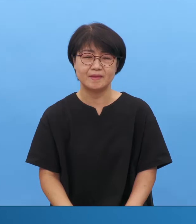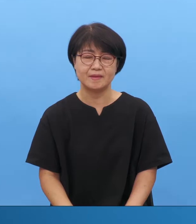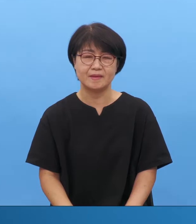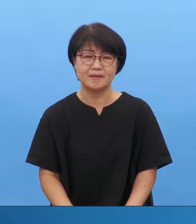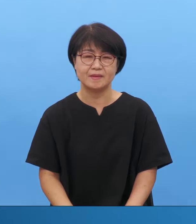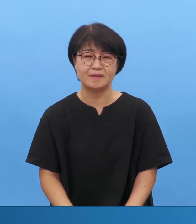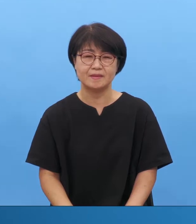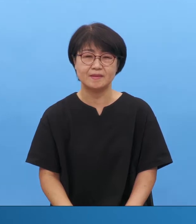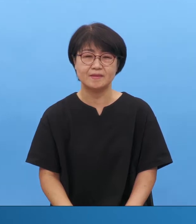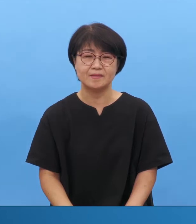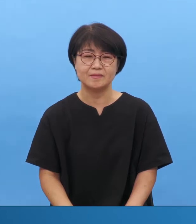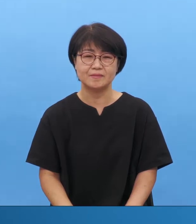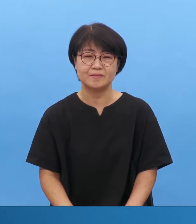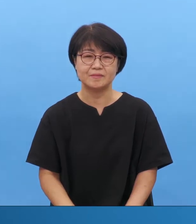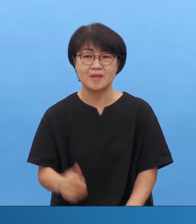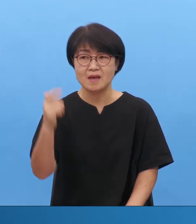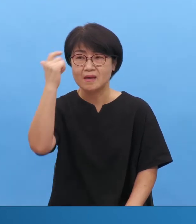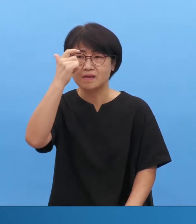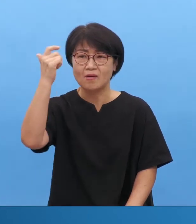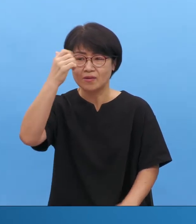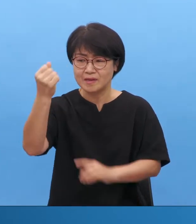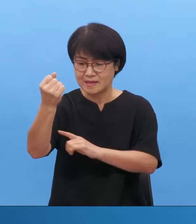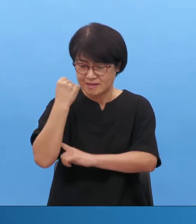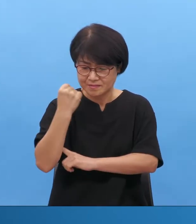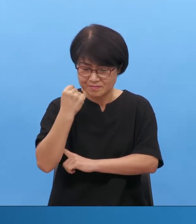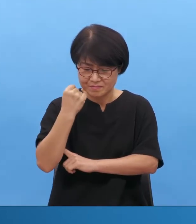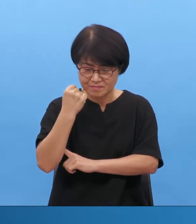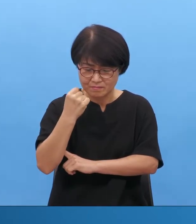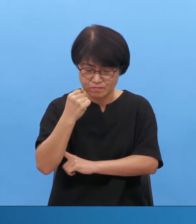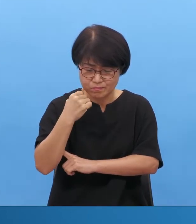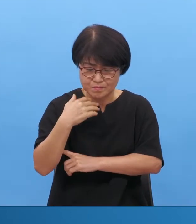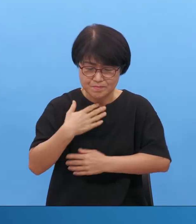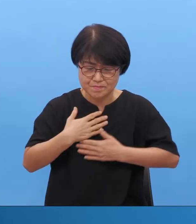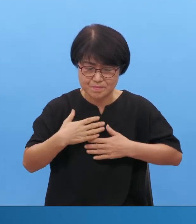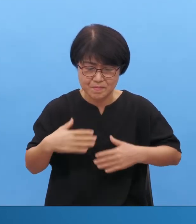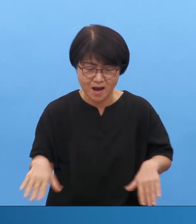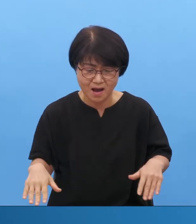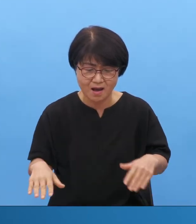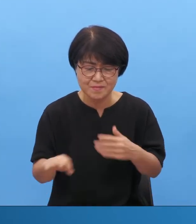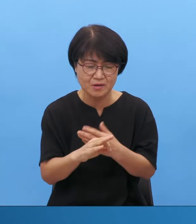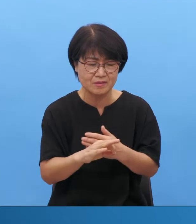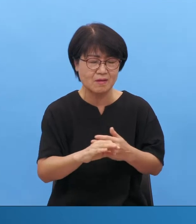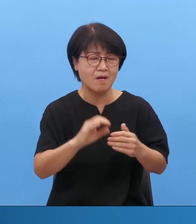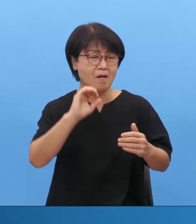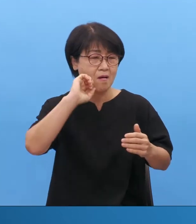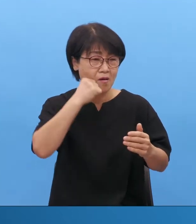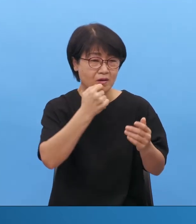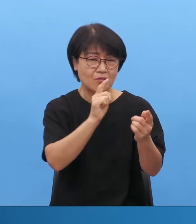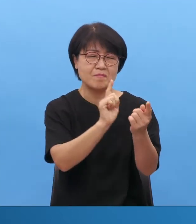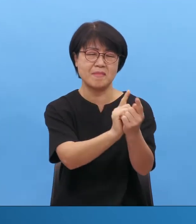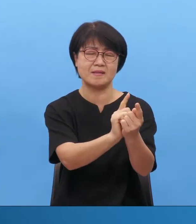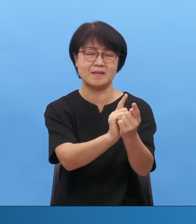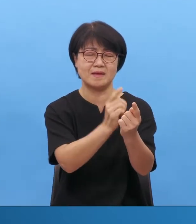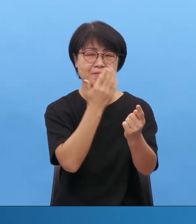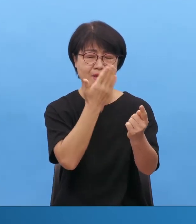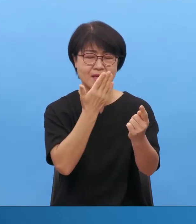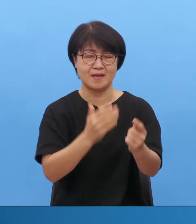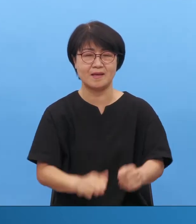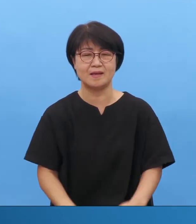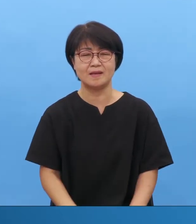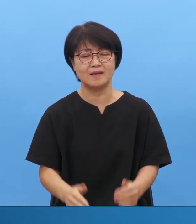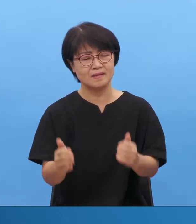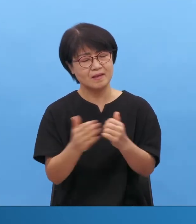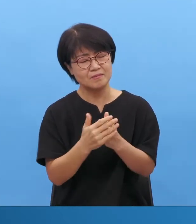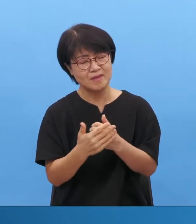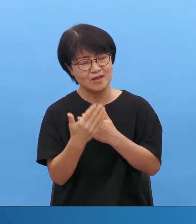아무래도 어려워지는 거죠. And without that spiritual strength, then everything becomes difficult. 어려워지면 자꾸 이제 육신 이야기에 시간을 보낼